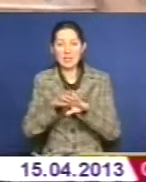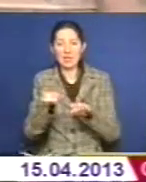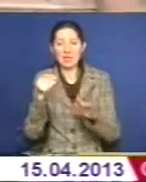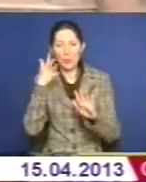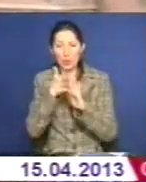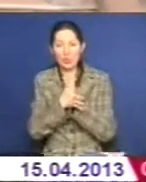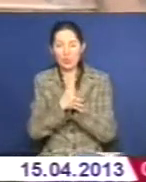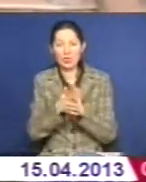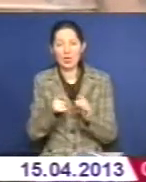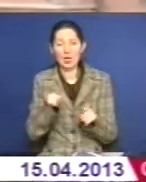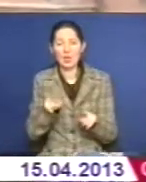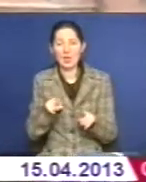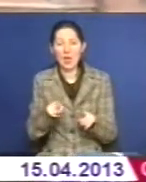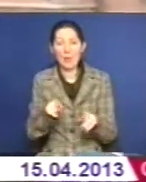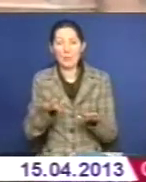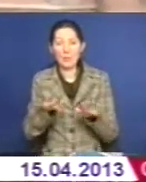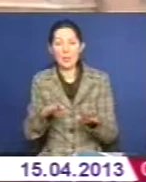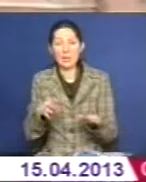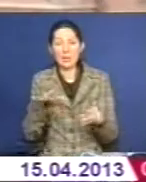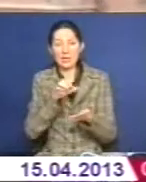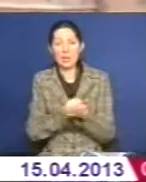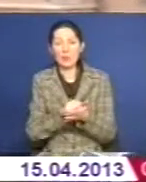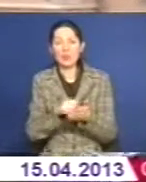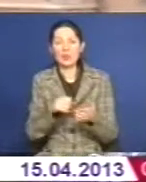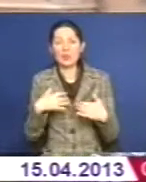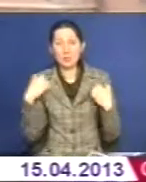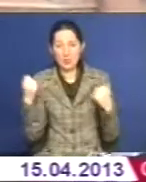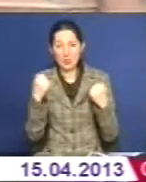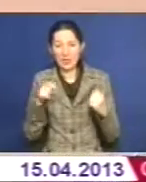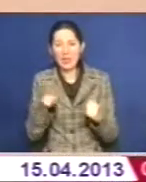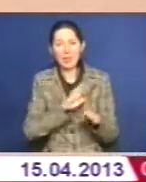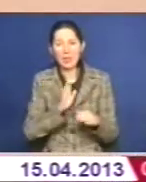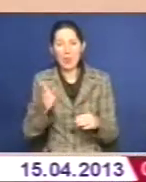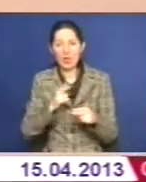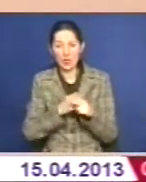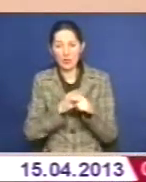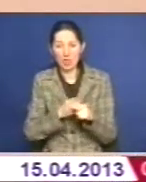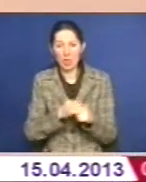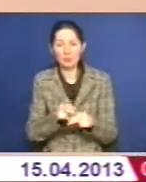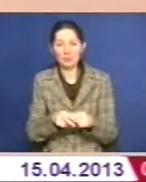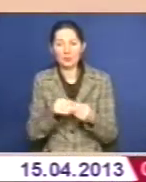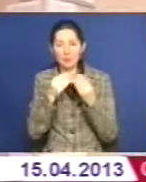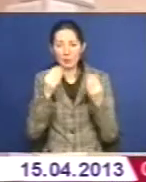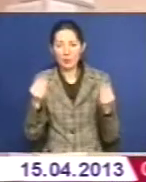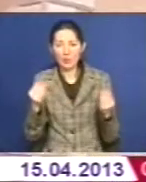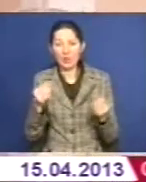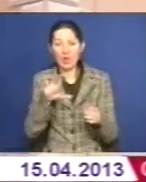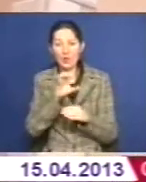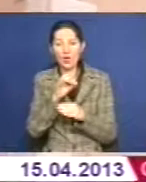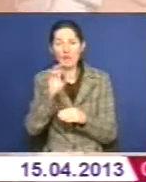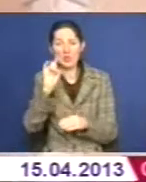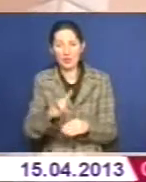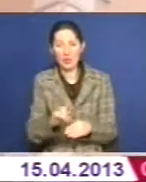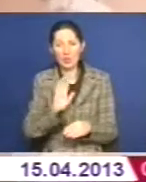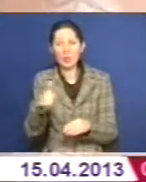основному займаються спортсмени, то їм не буде заважати, все одно вони займаються при світлі. Виставка фотографій на вікнах триватиме тиждень.